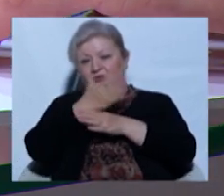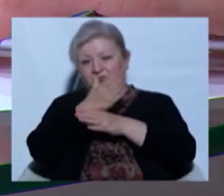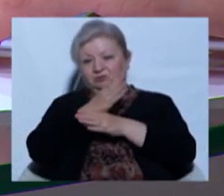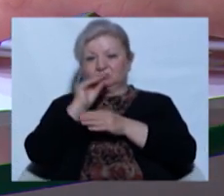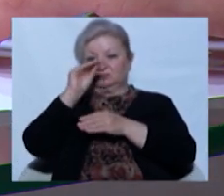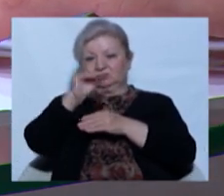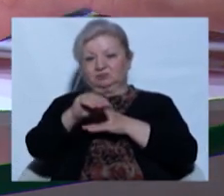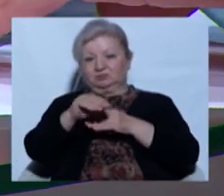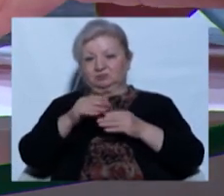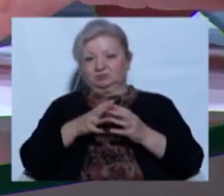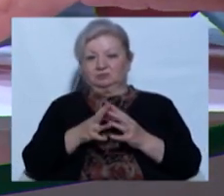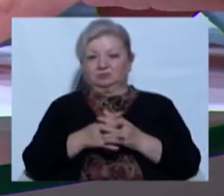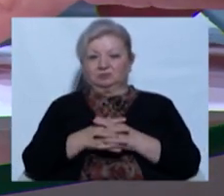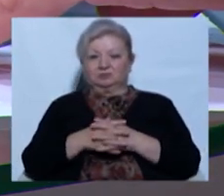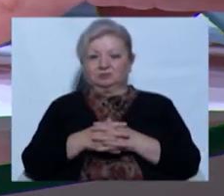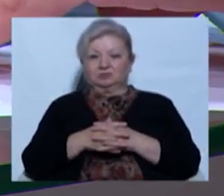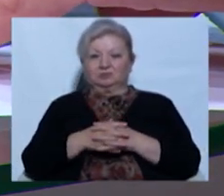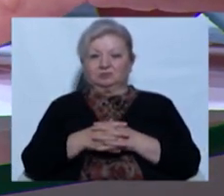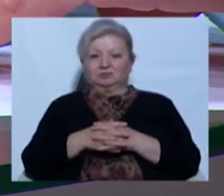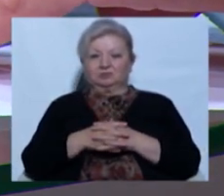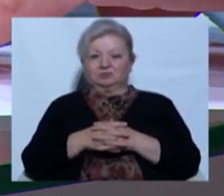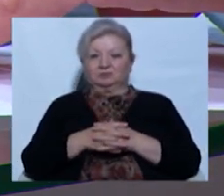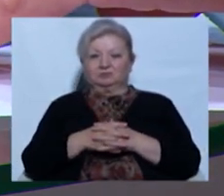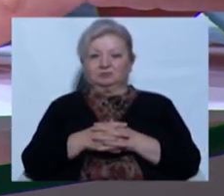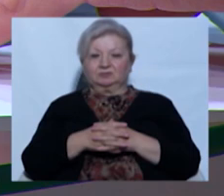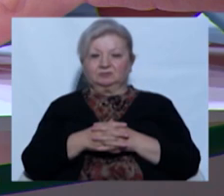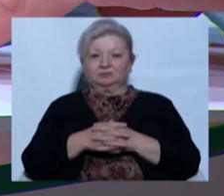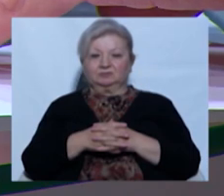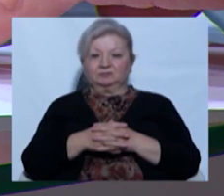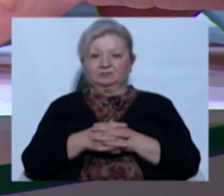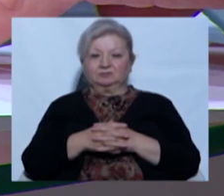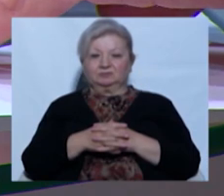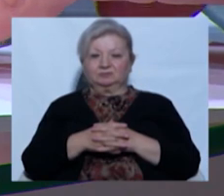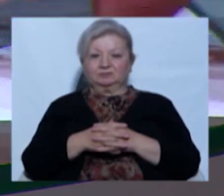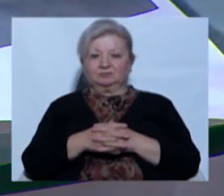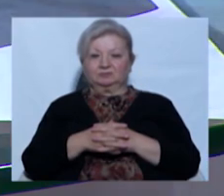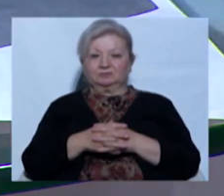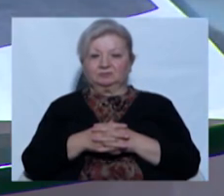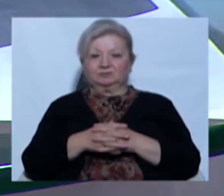გამოსახავ. როგორც გითხარით, ხუთჯვრიანი დროშა.